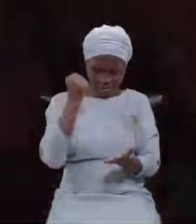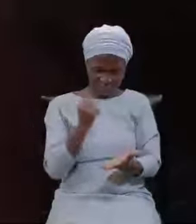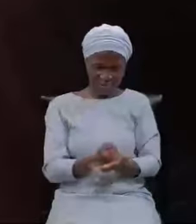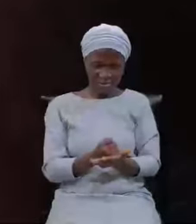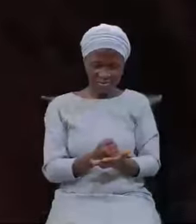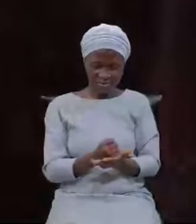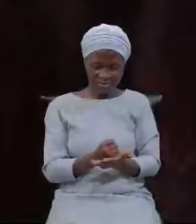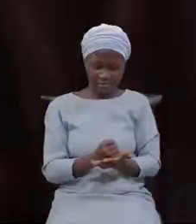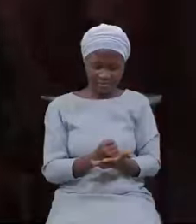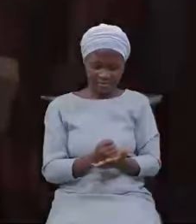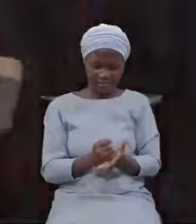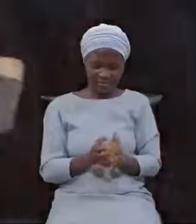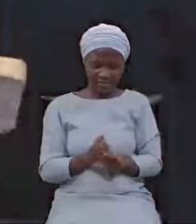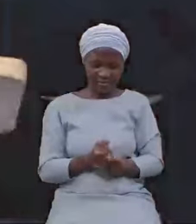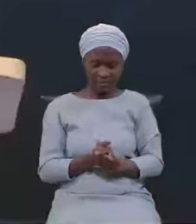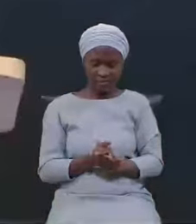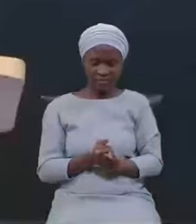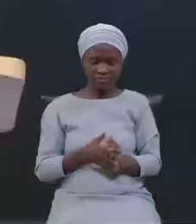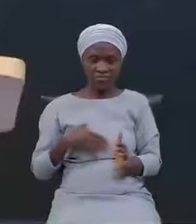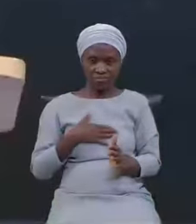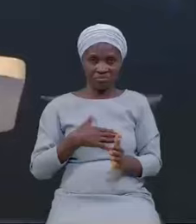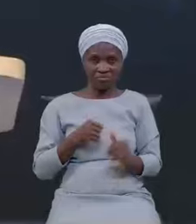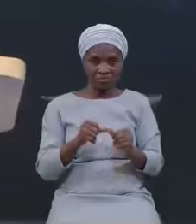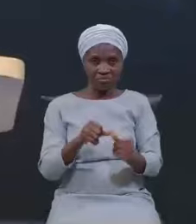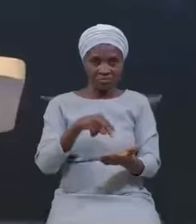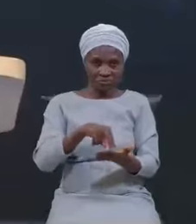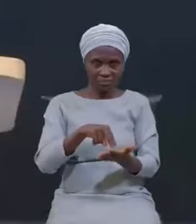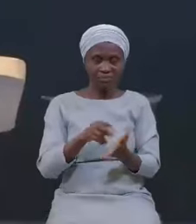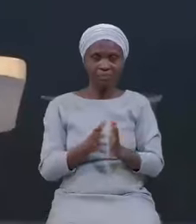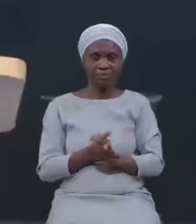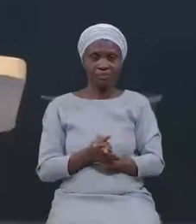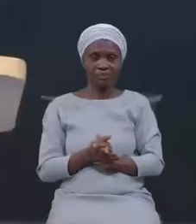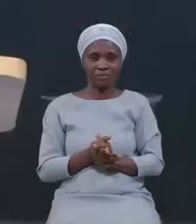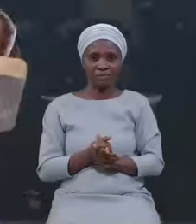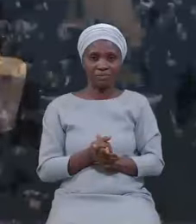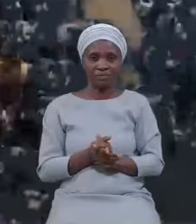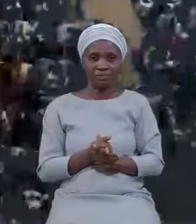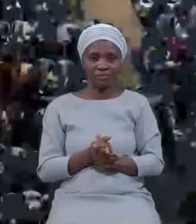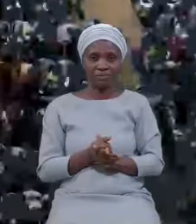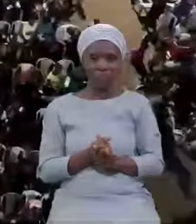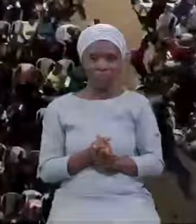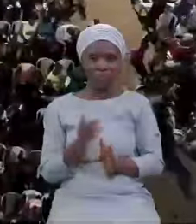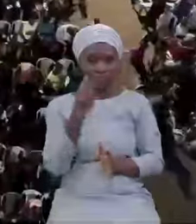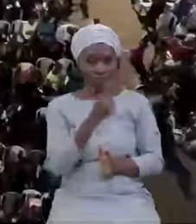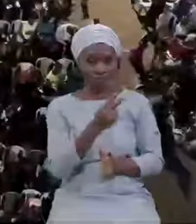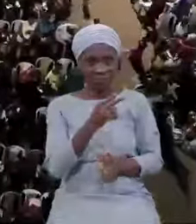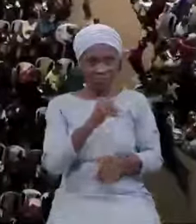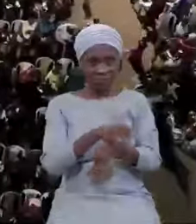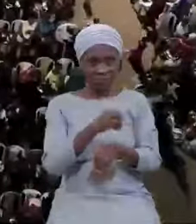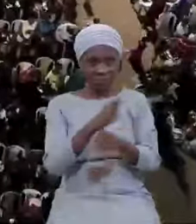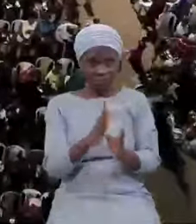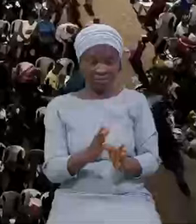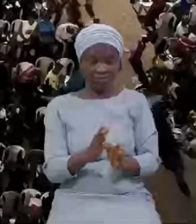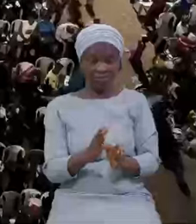Toujours debout, s'il vous plaît. Nos conseillers sont là. Nous allons inviter notre modérateur